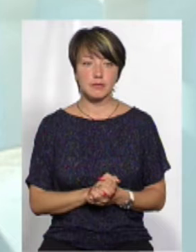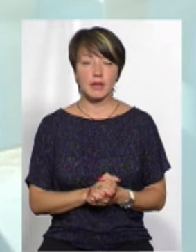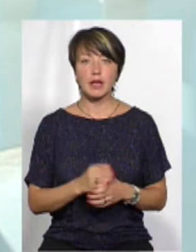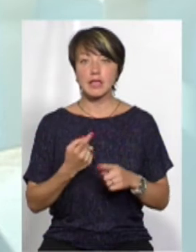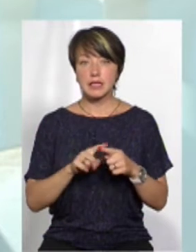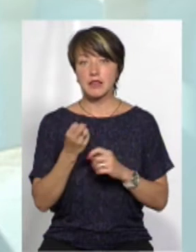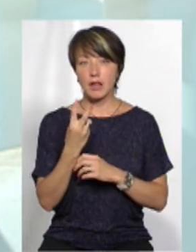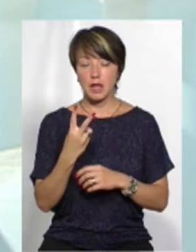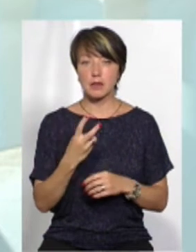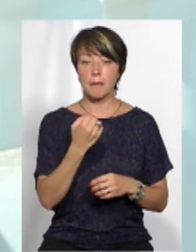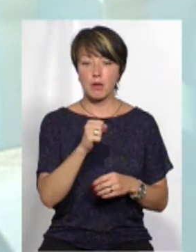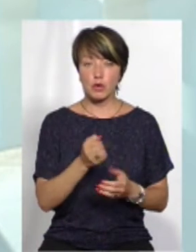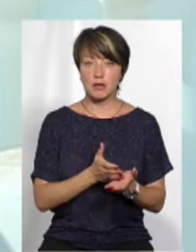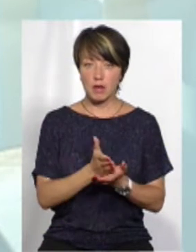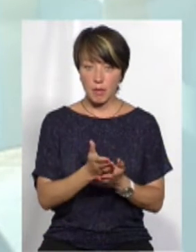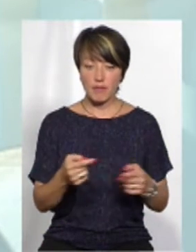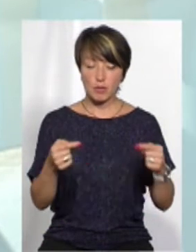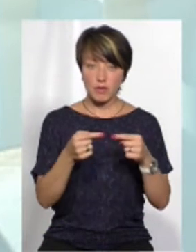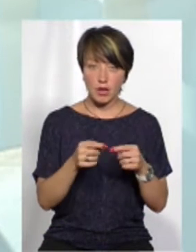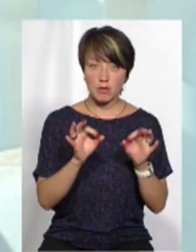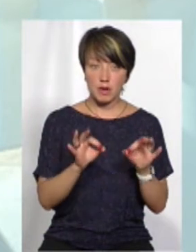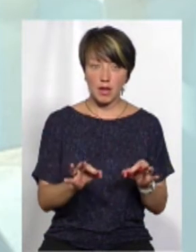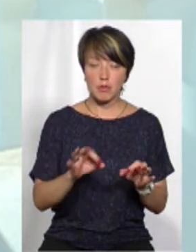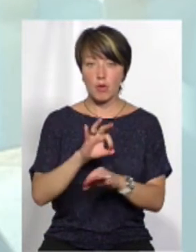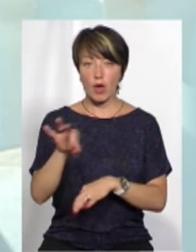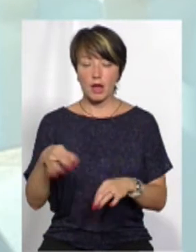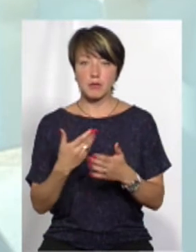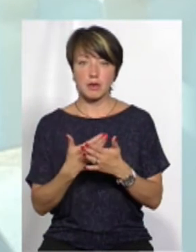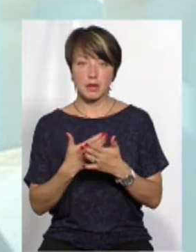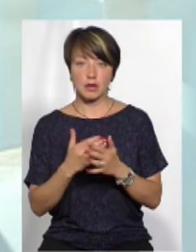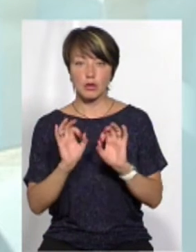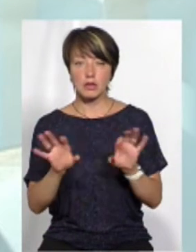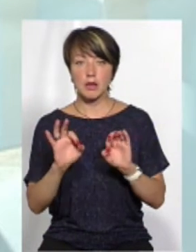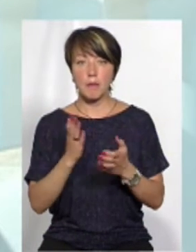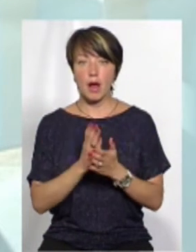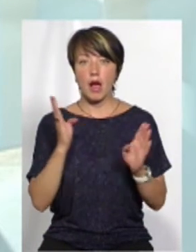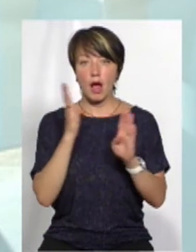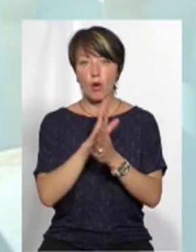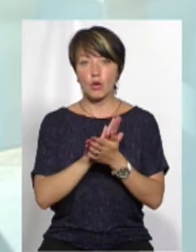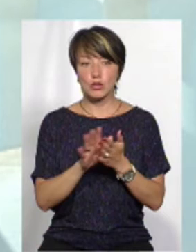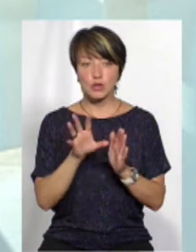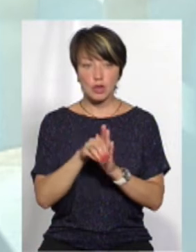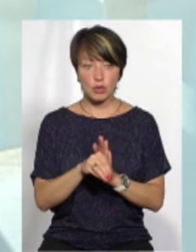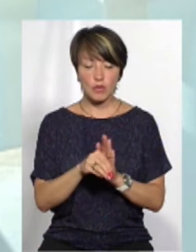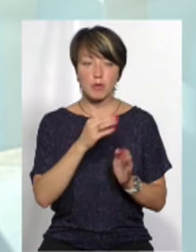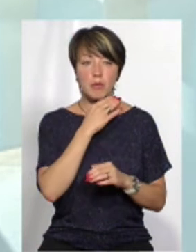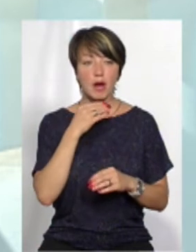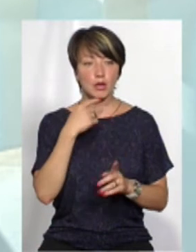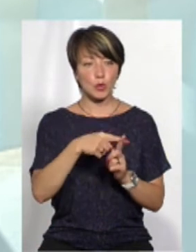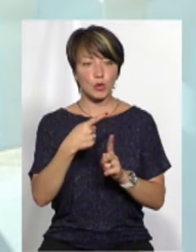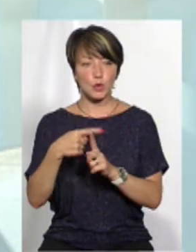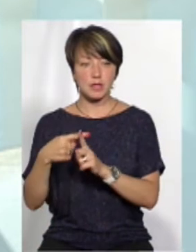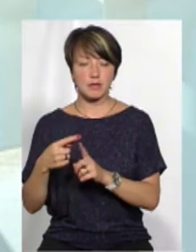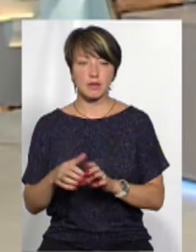і відповідають і пріоритетному напрямку, і, от, наприклад, якщо цей проєкт брати до уваги, то він має і екологічну складову, тобто багато